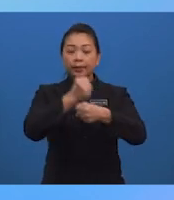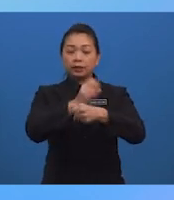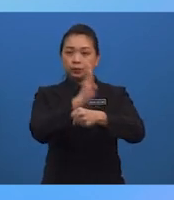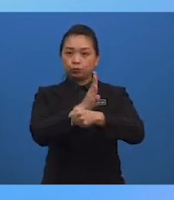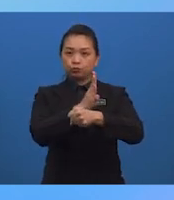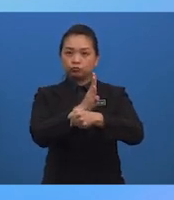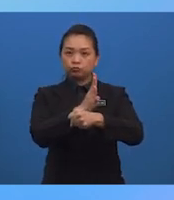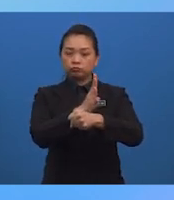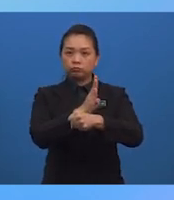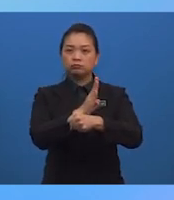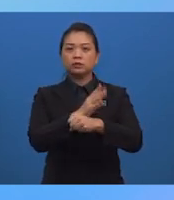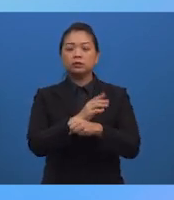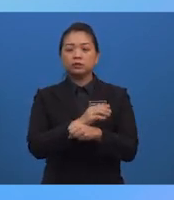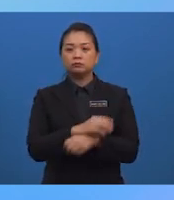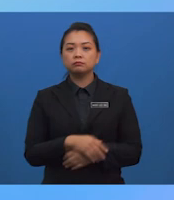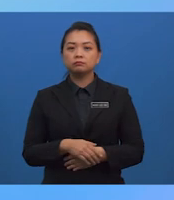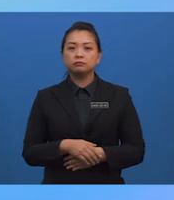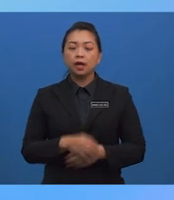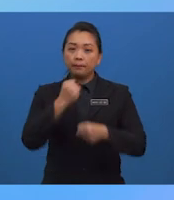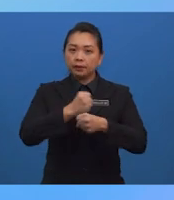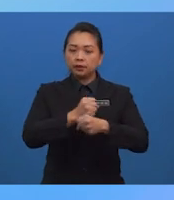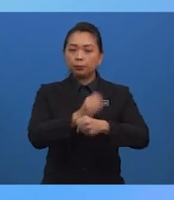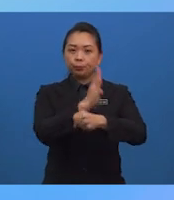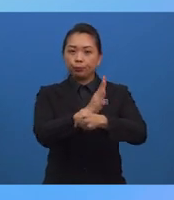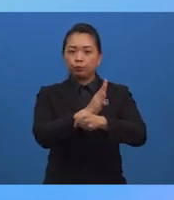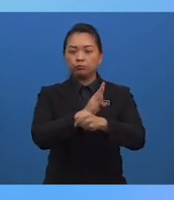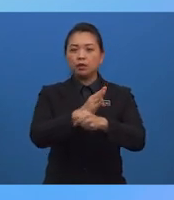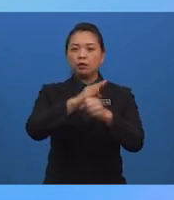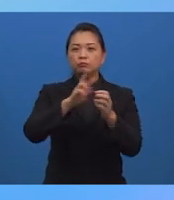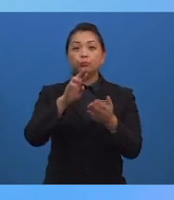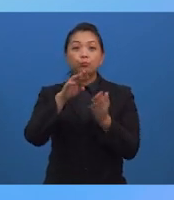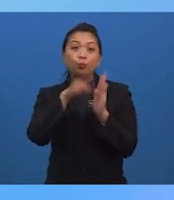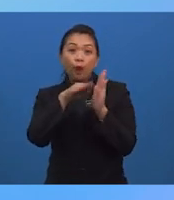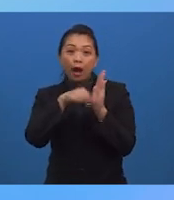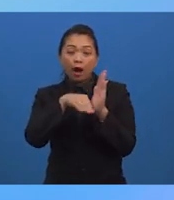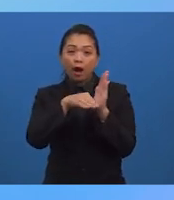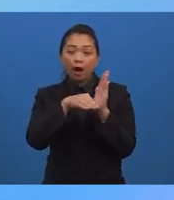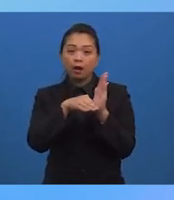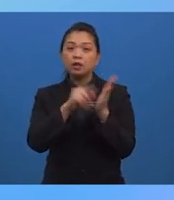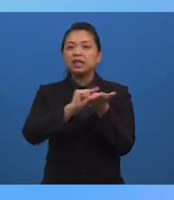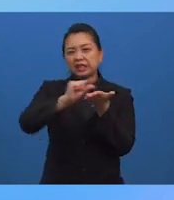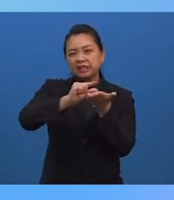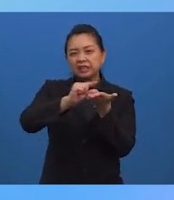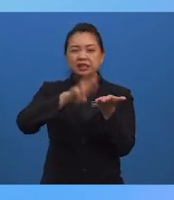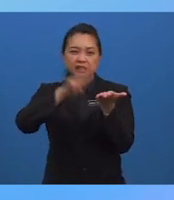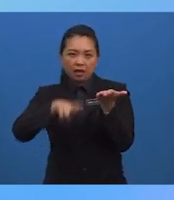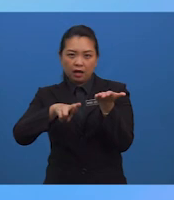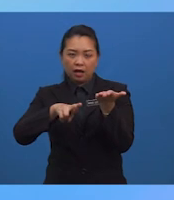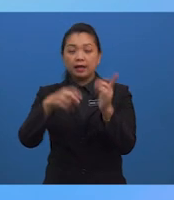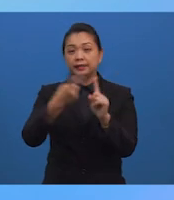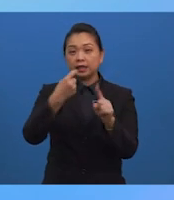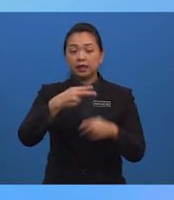lebih murah boleh mengancam guna tenaga buruh tempatan seperti tenaga buruh dari